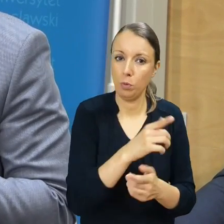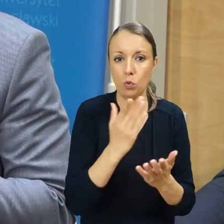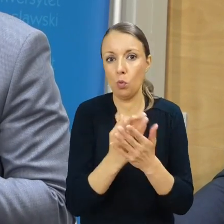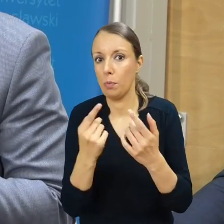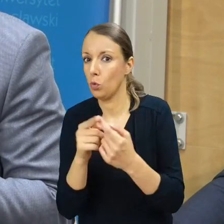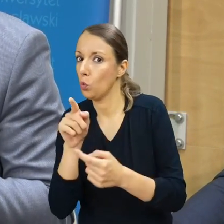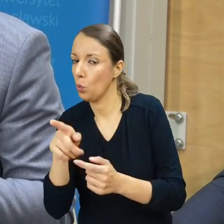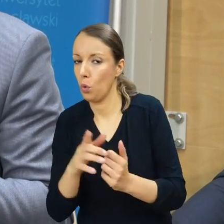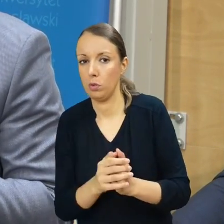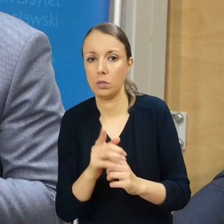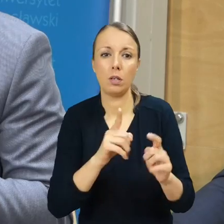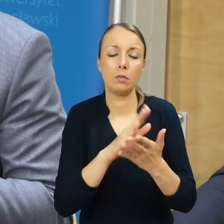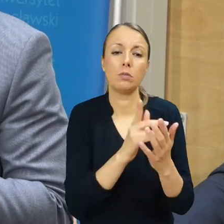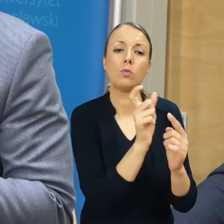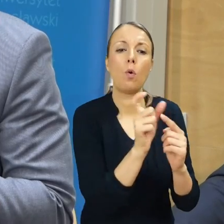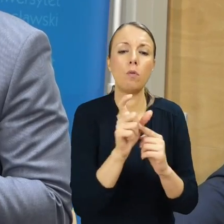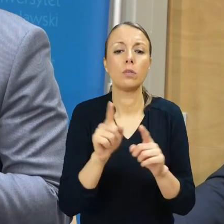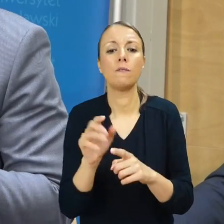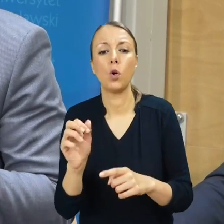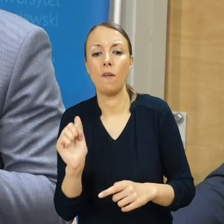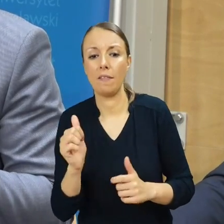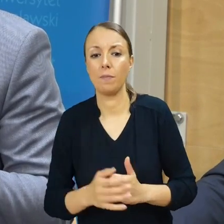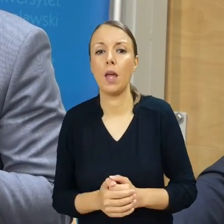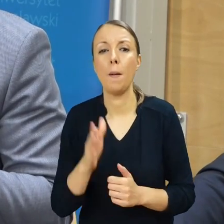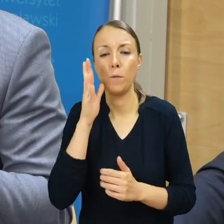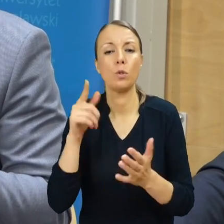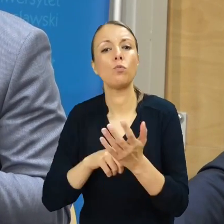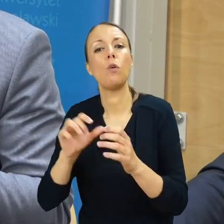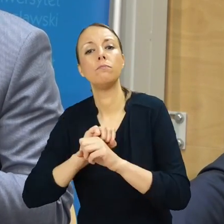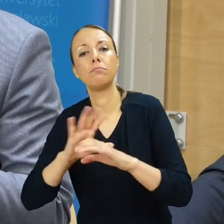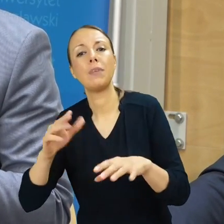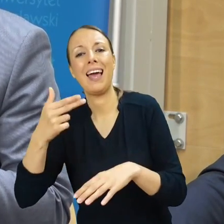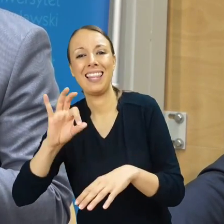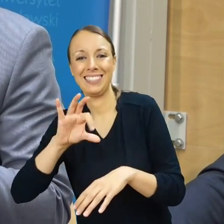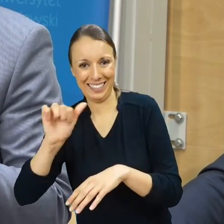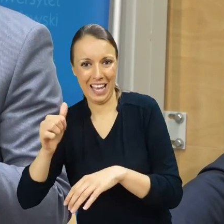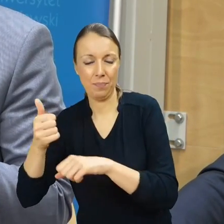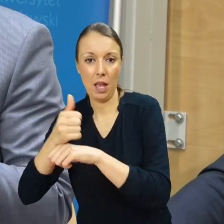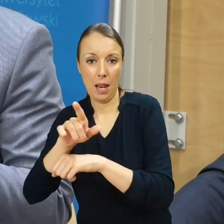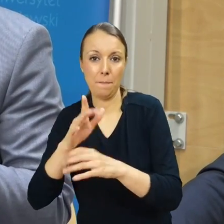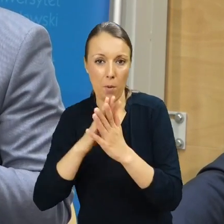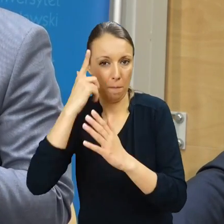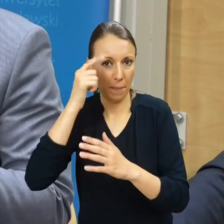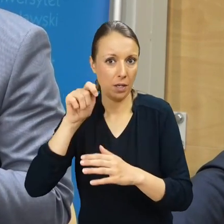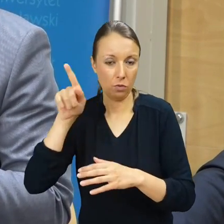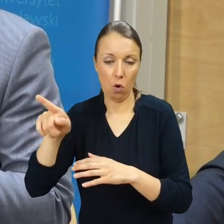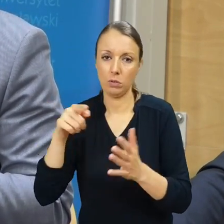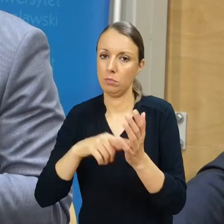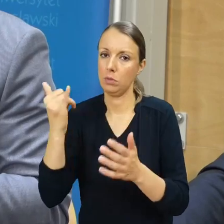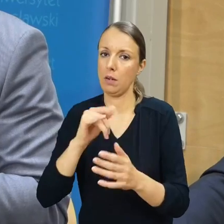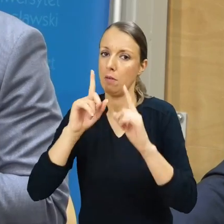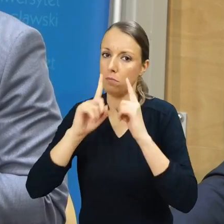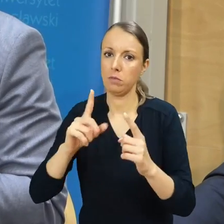pewnej kwalifikacji. Oczywiście to później też prostuje NSA, ale też pamiętajmy, to nie jest monopol naprawdę, bo w orzeczeniach mamy